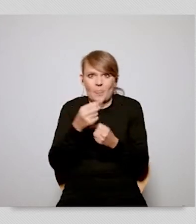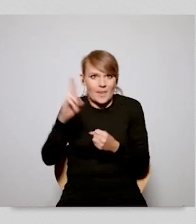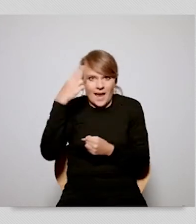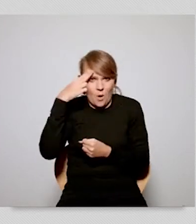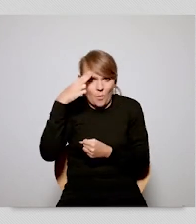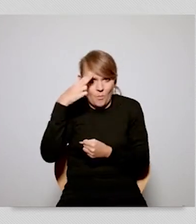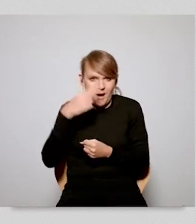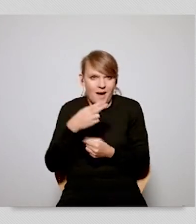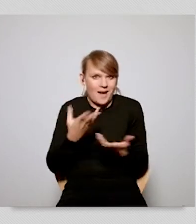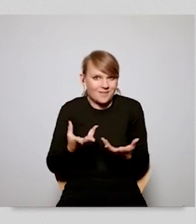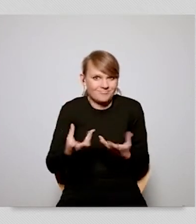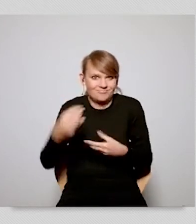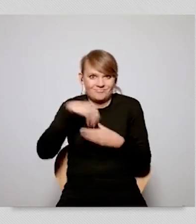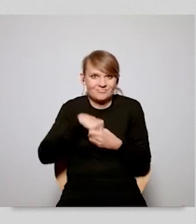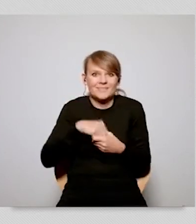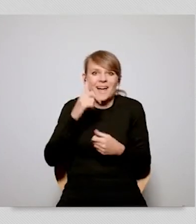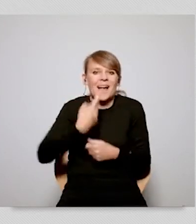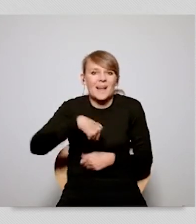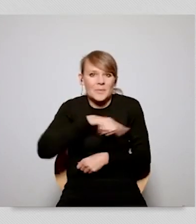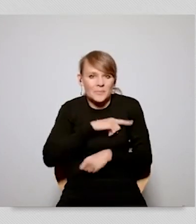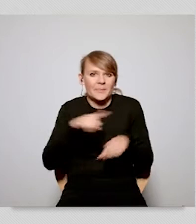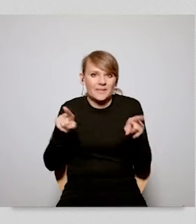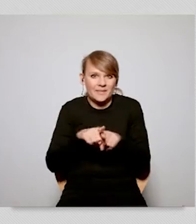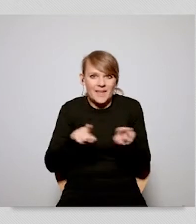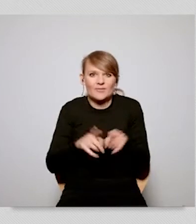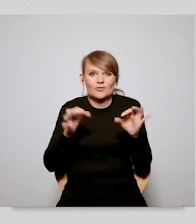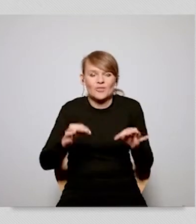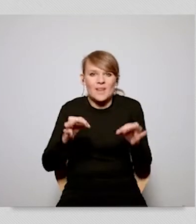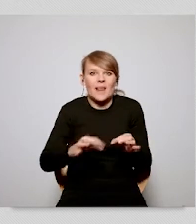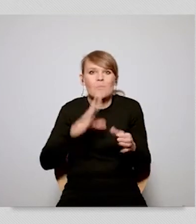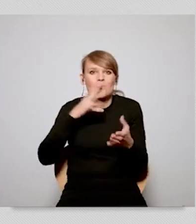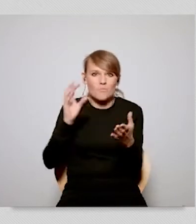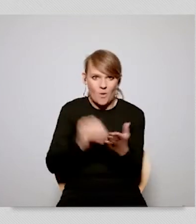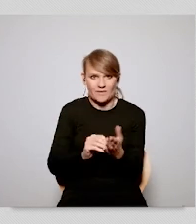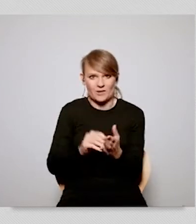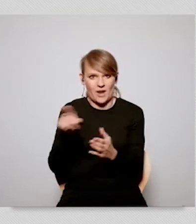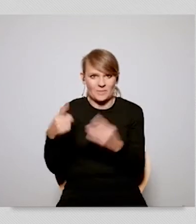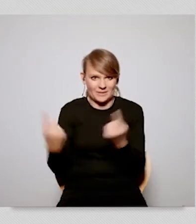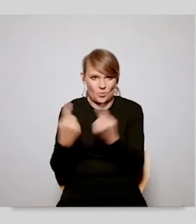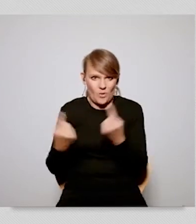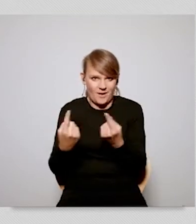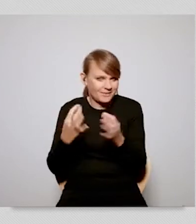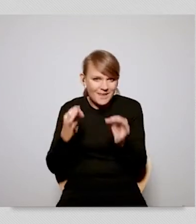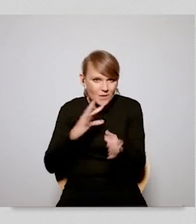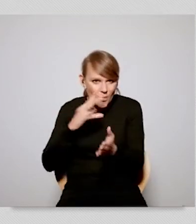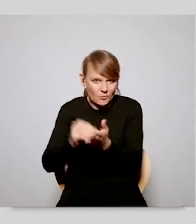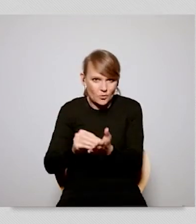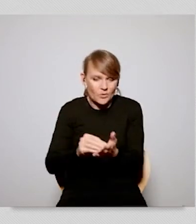w nas, ale po prostu my też powtarzamy w tej chwili ten scenariusz, dlatego, że są pieniądze do